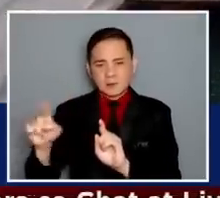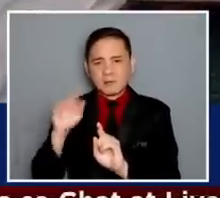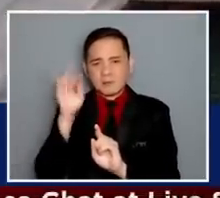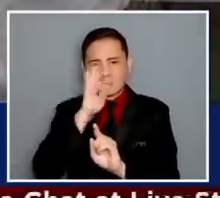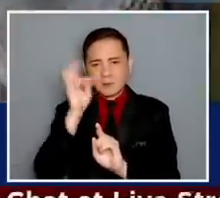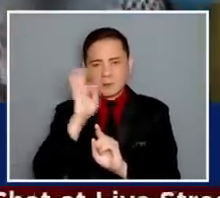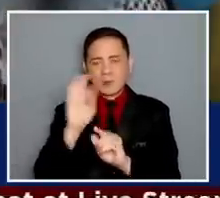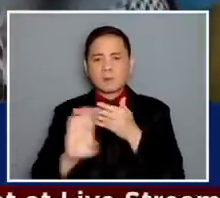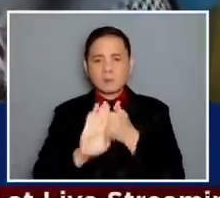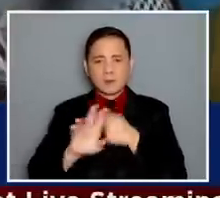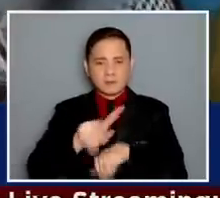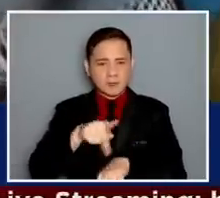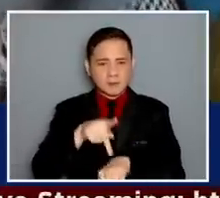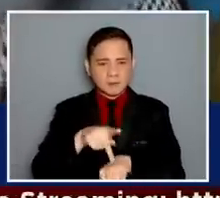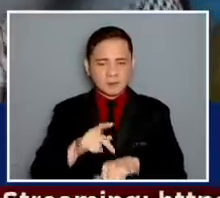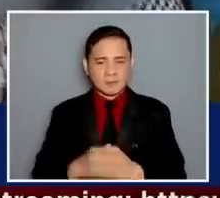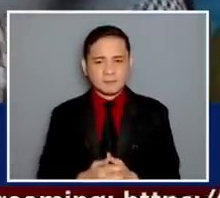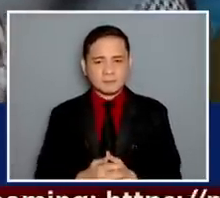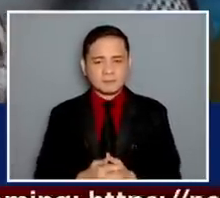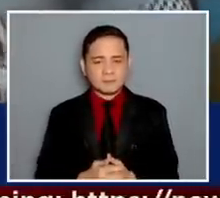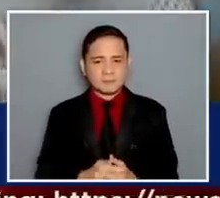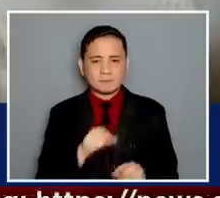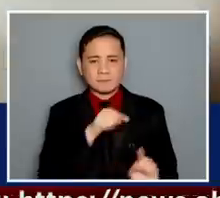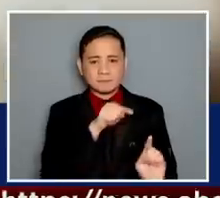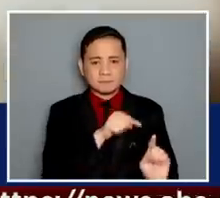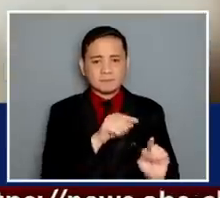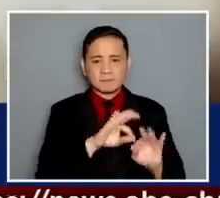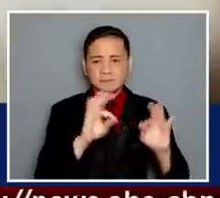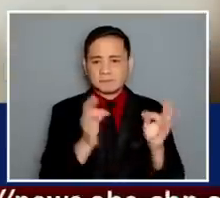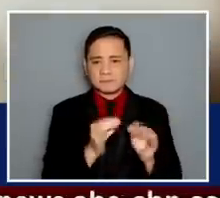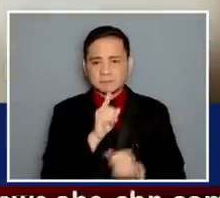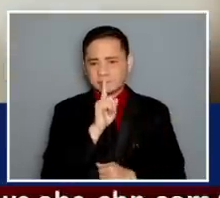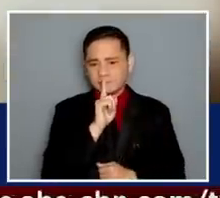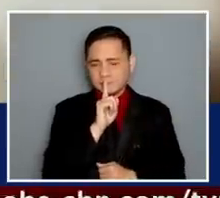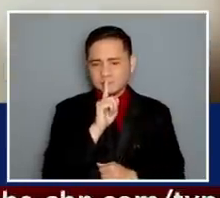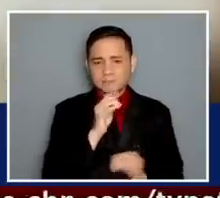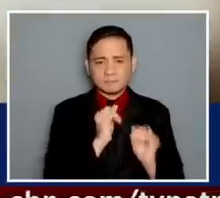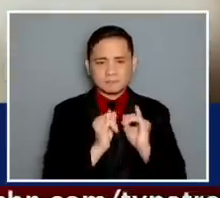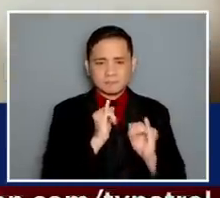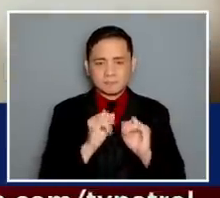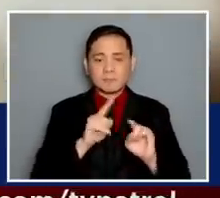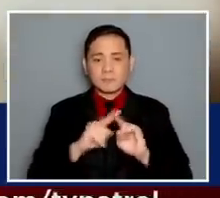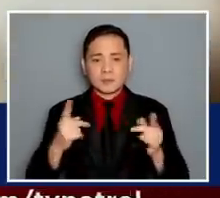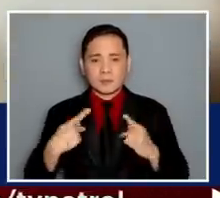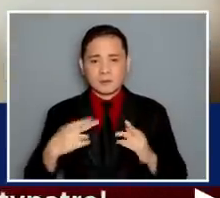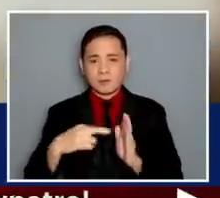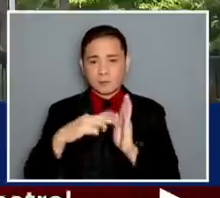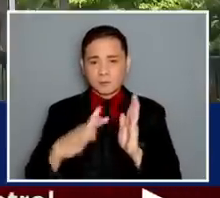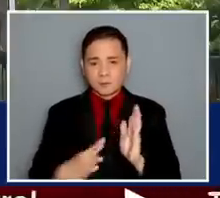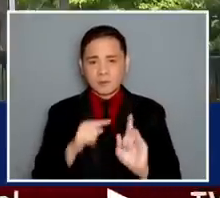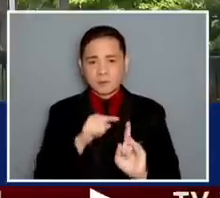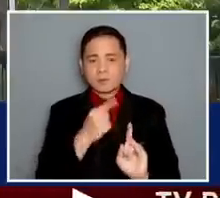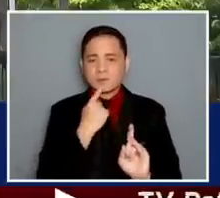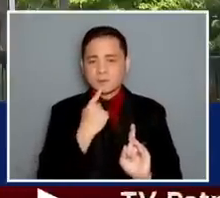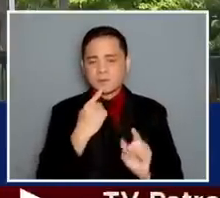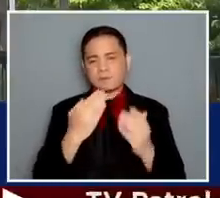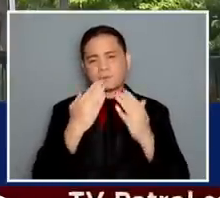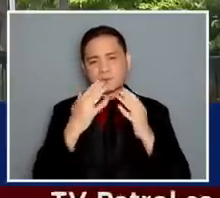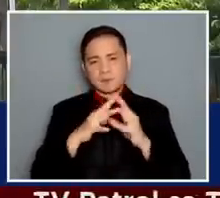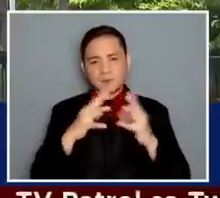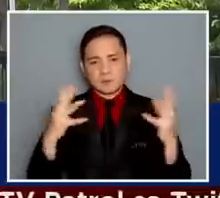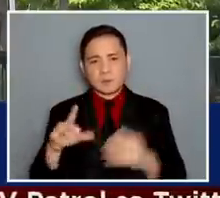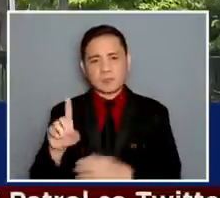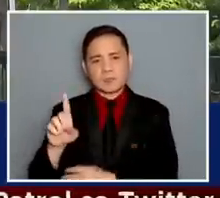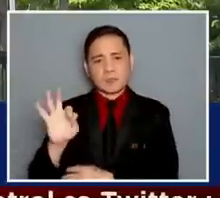na muna nagpa-unlock ng panayam si Kiela at kanyang pamilya, pero ayon sa kanilang tagapagsalita, nagpapasalamat sila sa tulong ng DFA